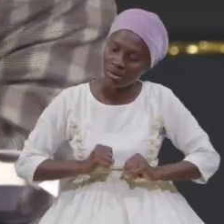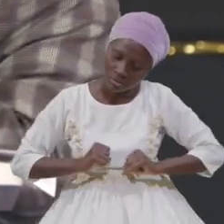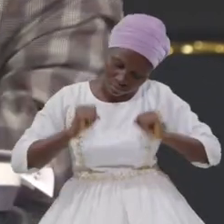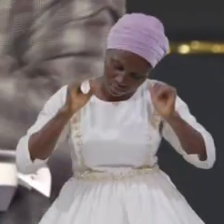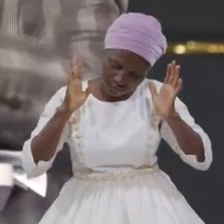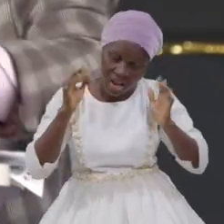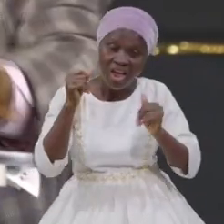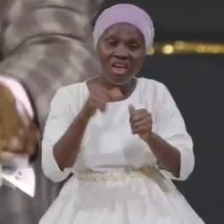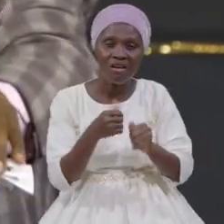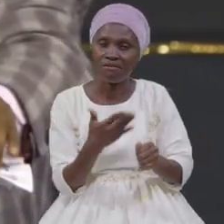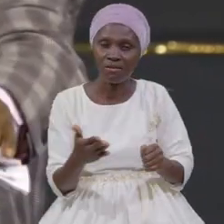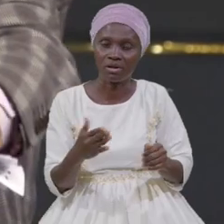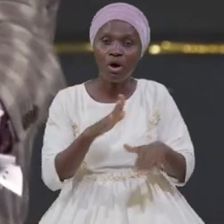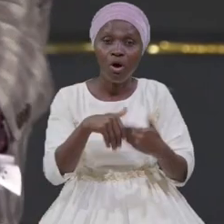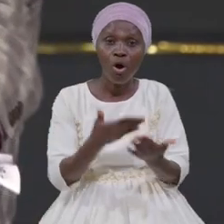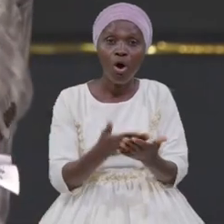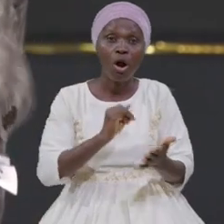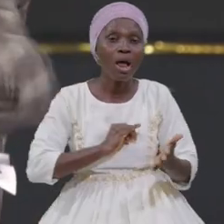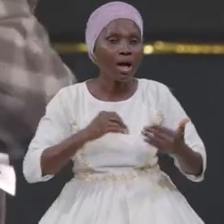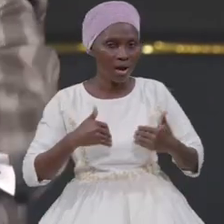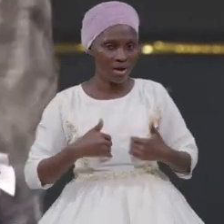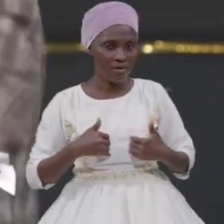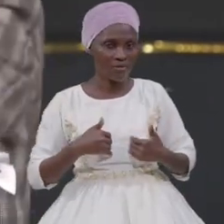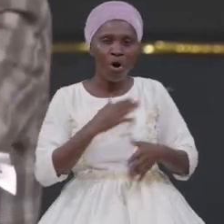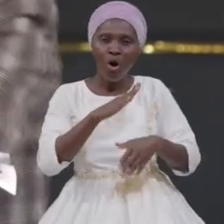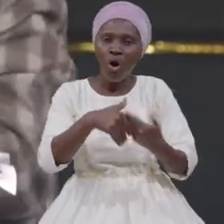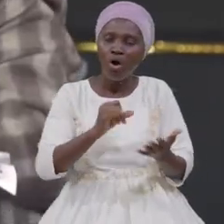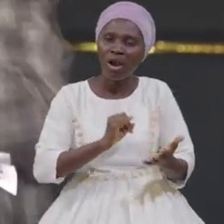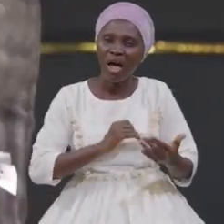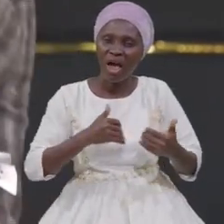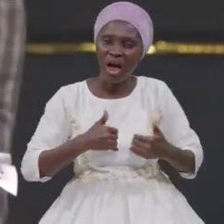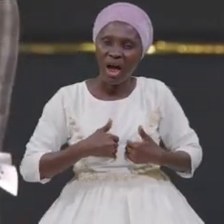tout ce que je suis, tout ce que j'ai été,